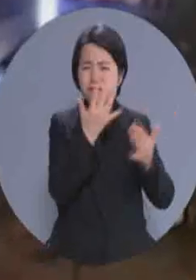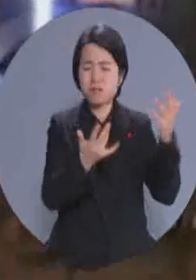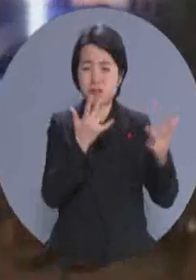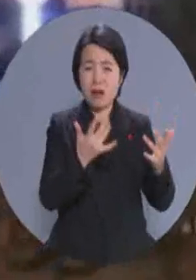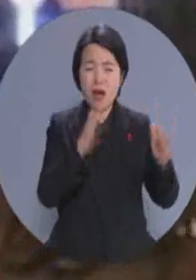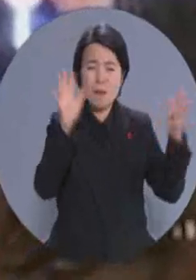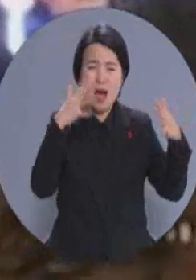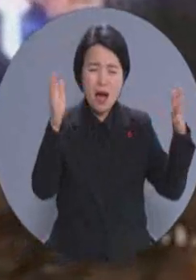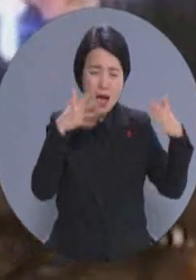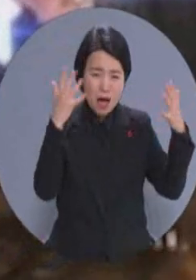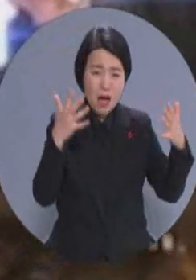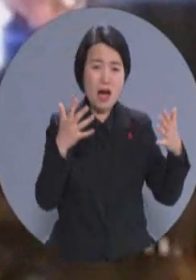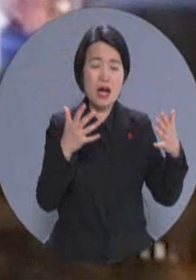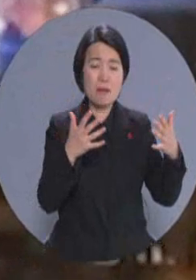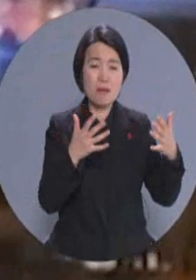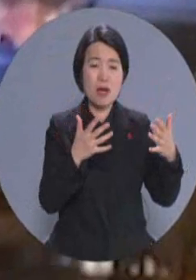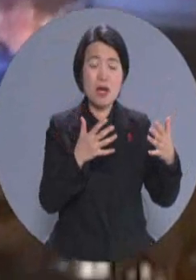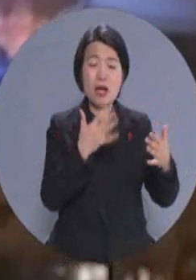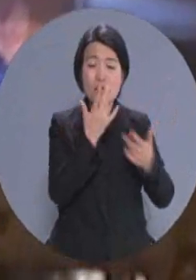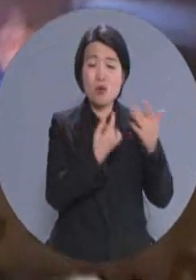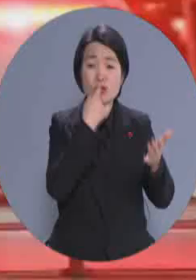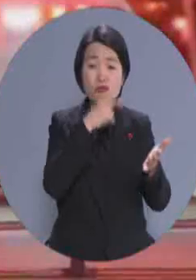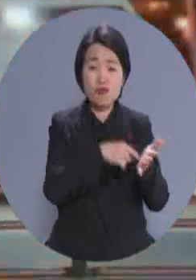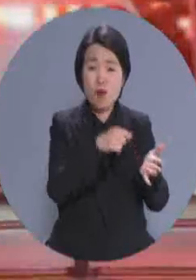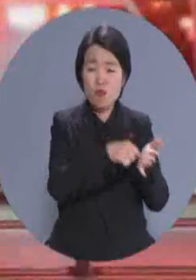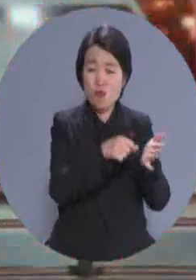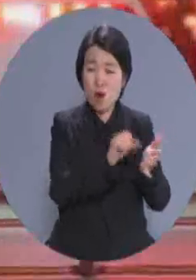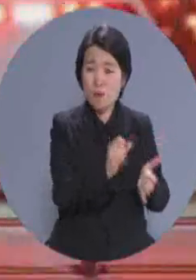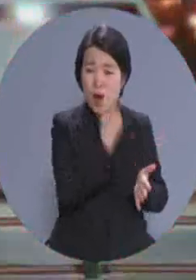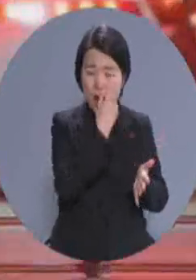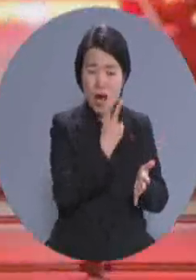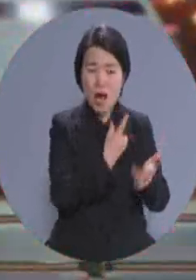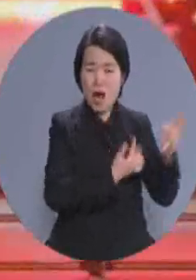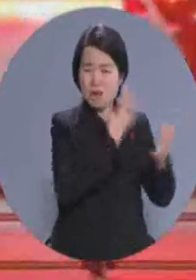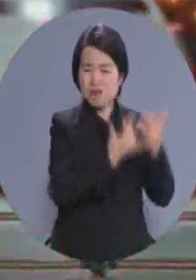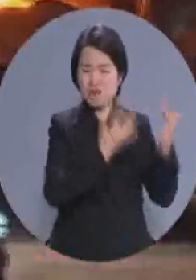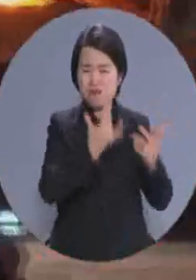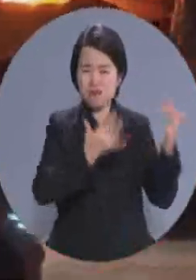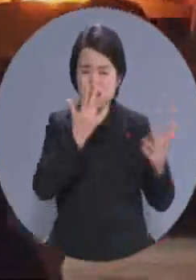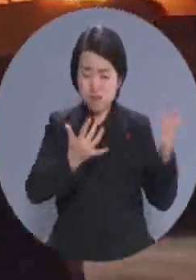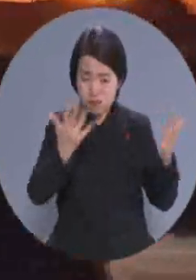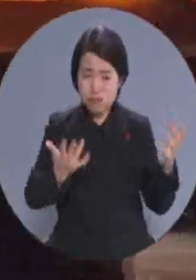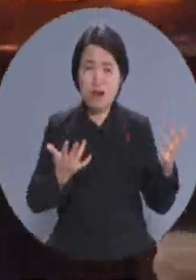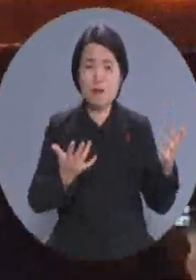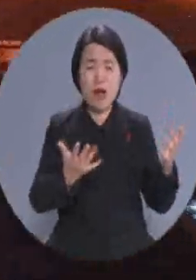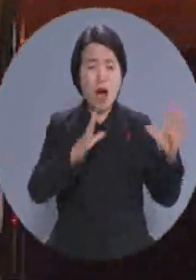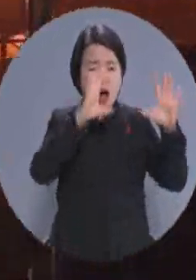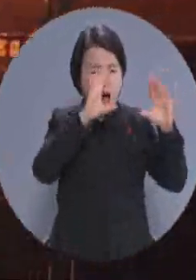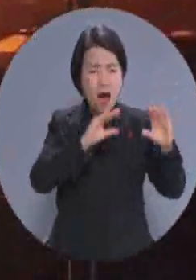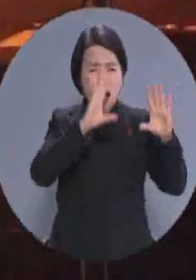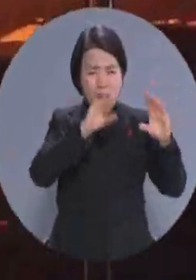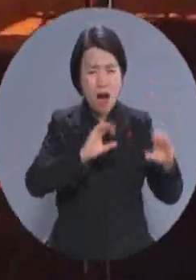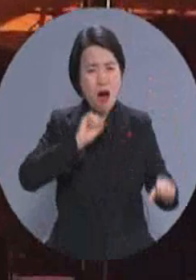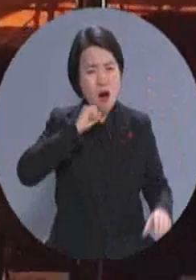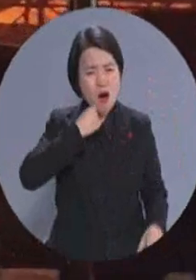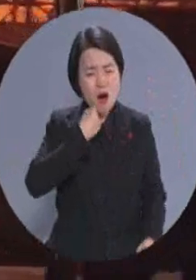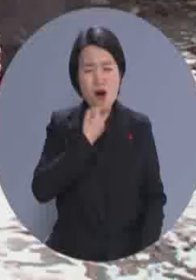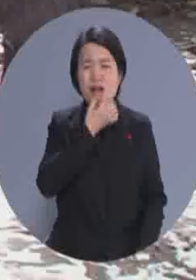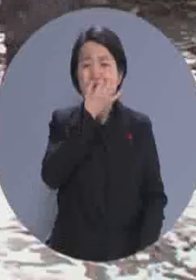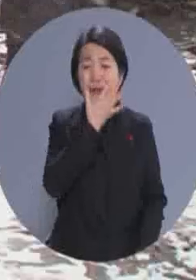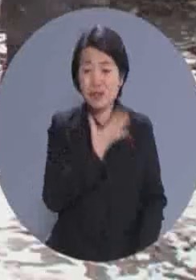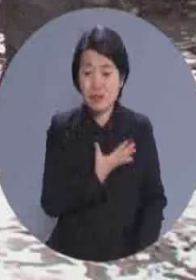강한 바람과 가연성 물질 탓에 불길은 시간에 큰불로 이어지면서 진화작업은 어려움을